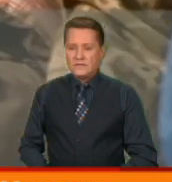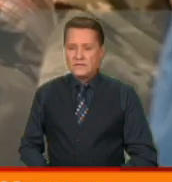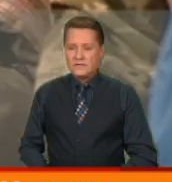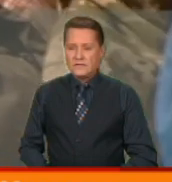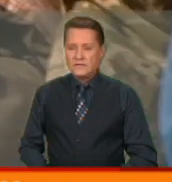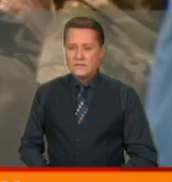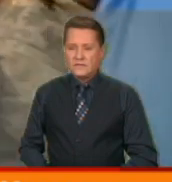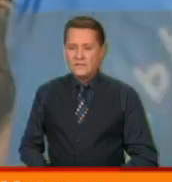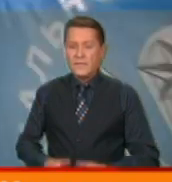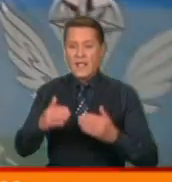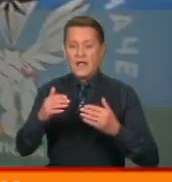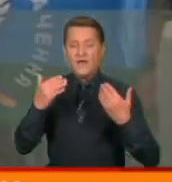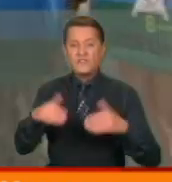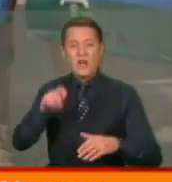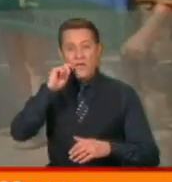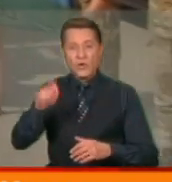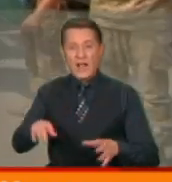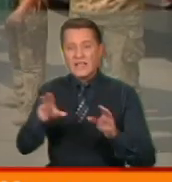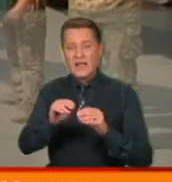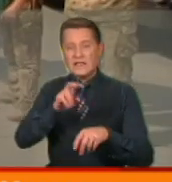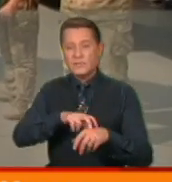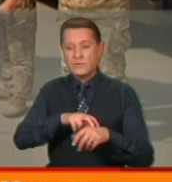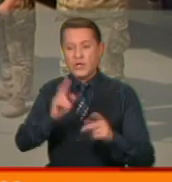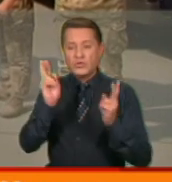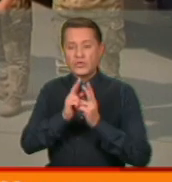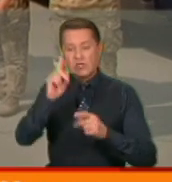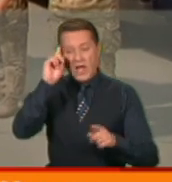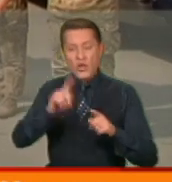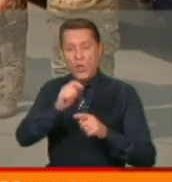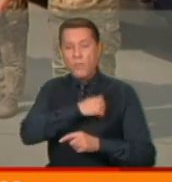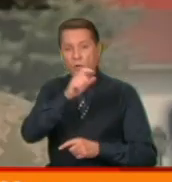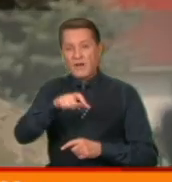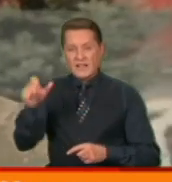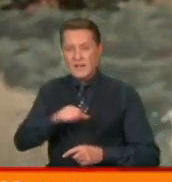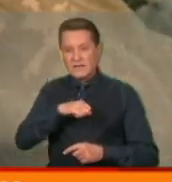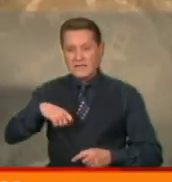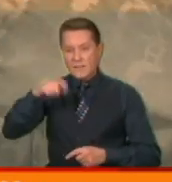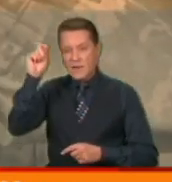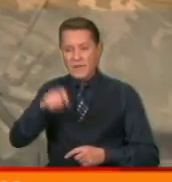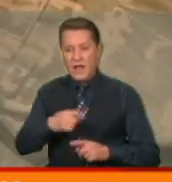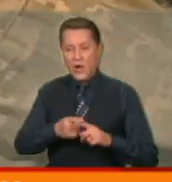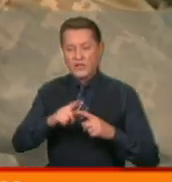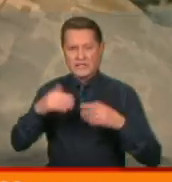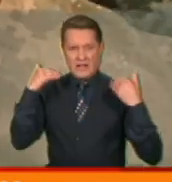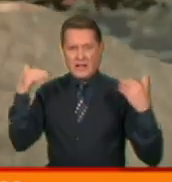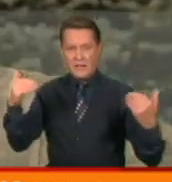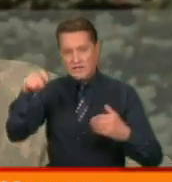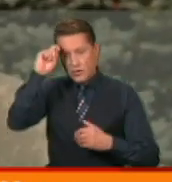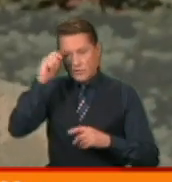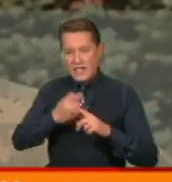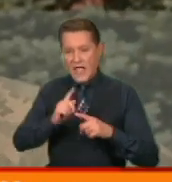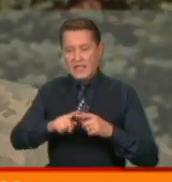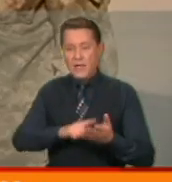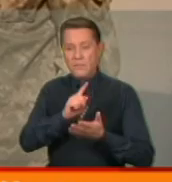Внимание на меня. Вже в Україні разом з медиками Сашка зустрічають побратими. Самі приїхали. Серед них і ось цей кремезний хлопчина, який